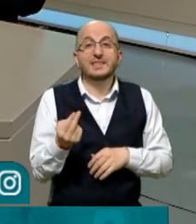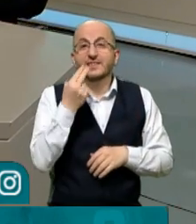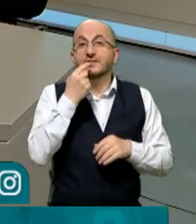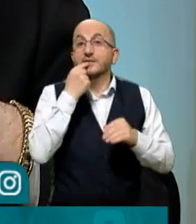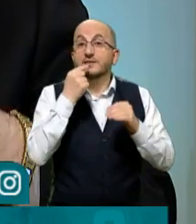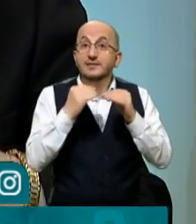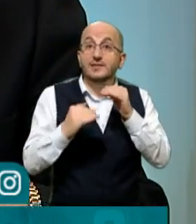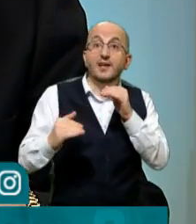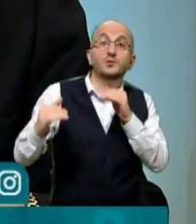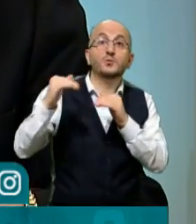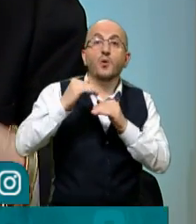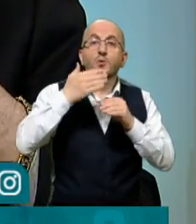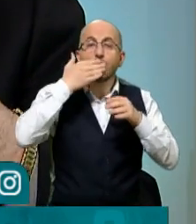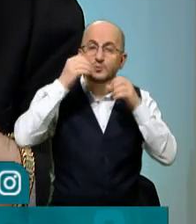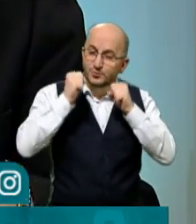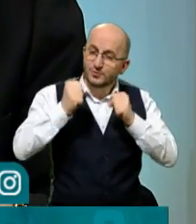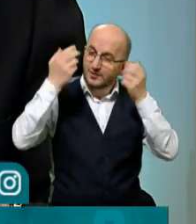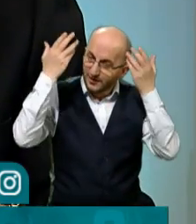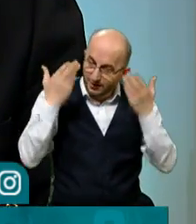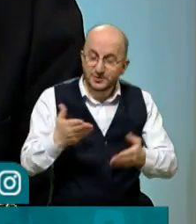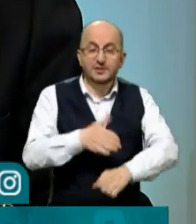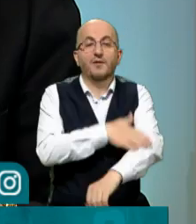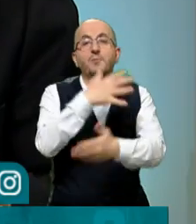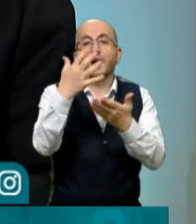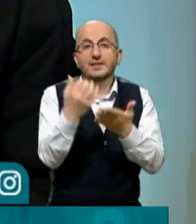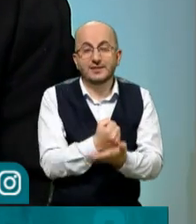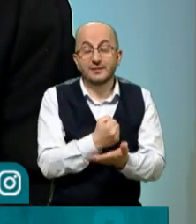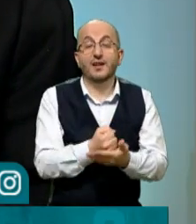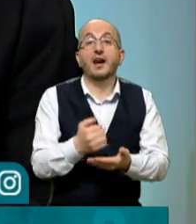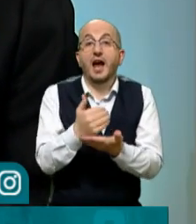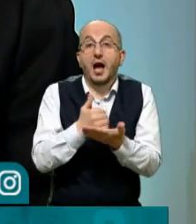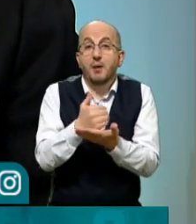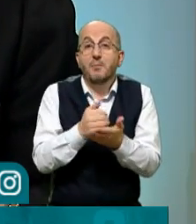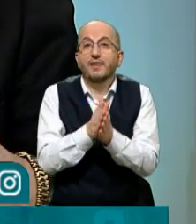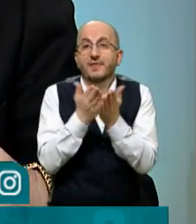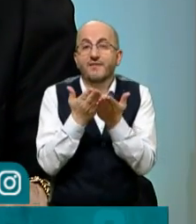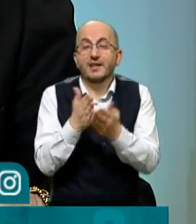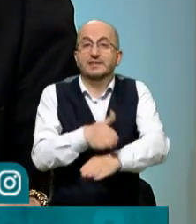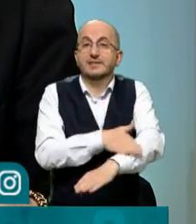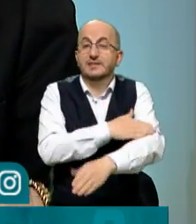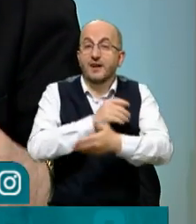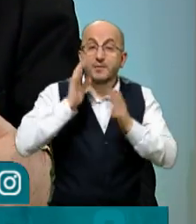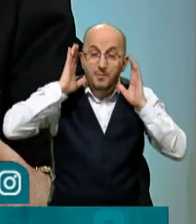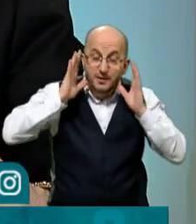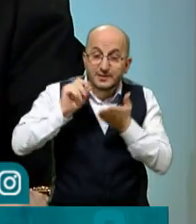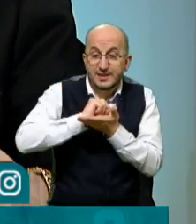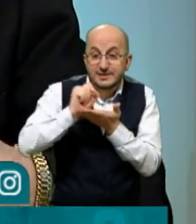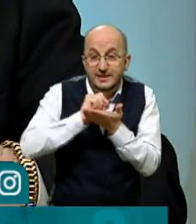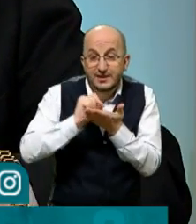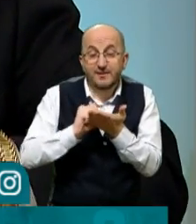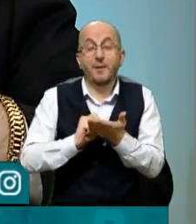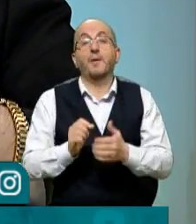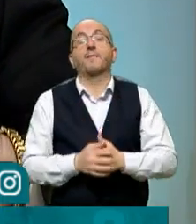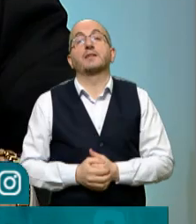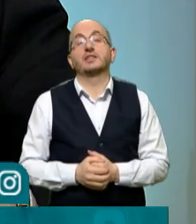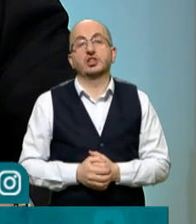tuttukları oruçları geçerlidir ve bundan dolayı sevap alırlar ve amel defterlerine bu oruçların, bu namazların, bu ibadetlerin değil